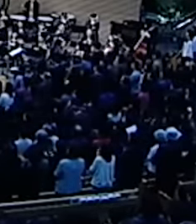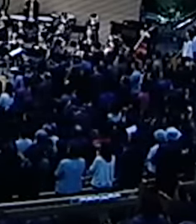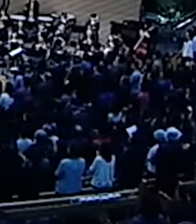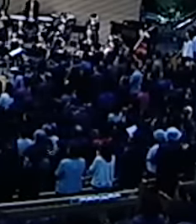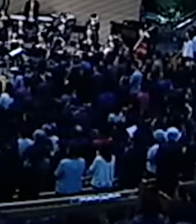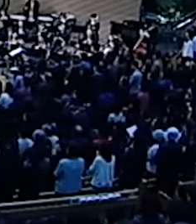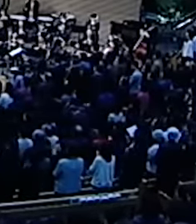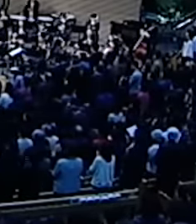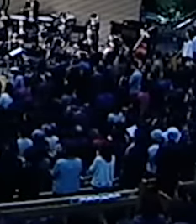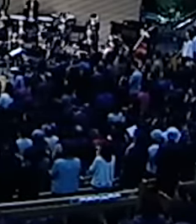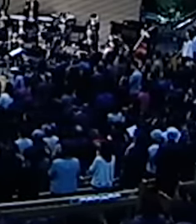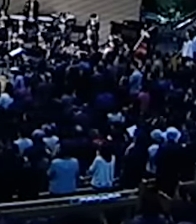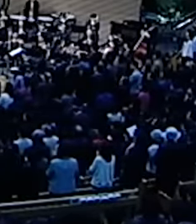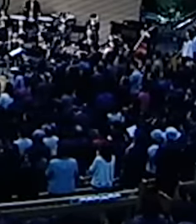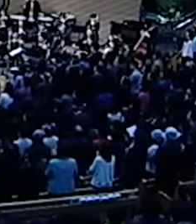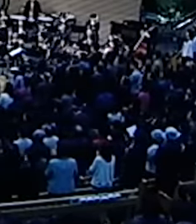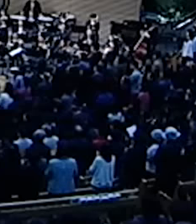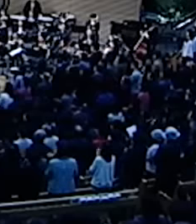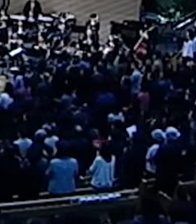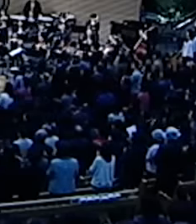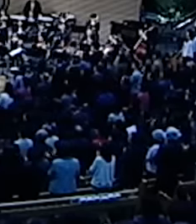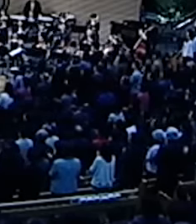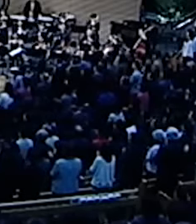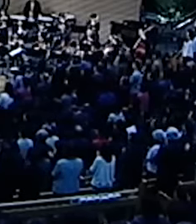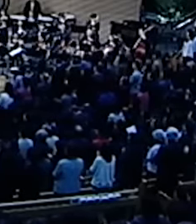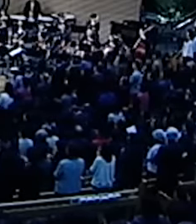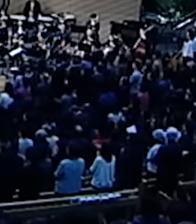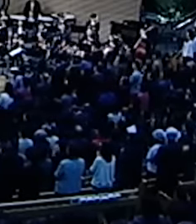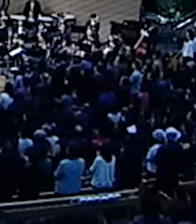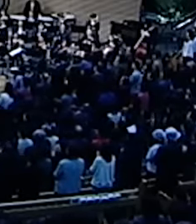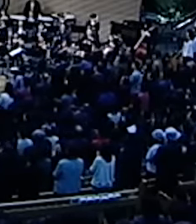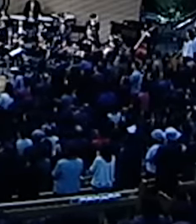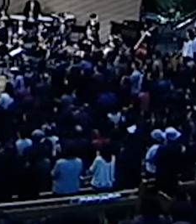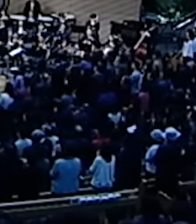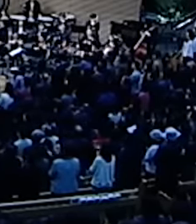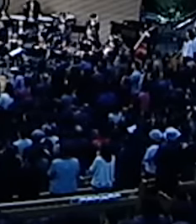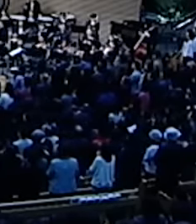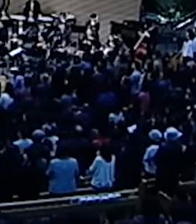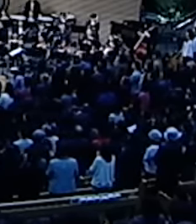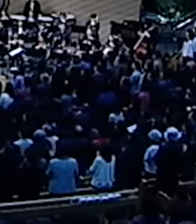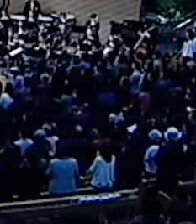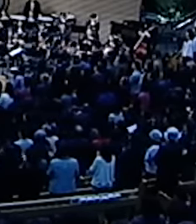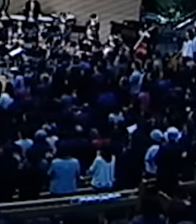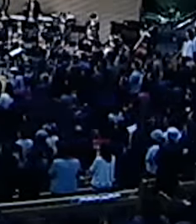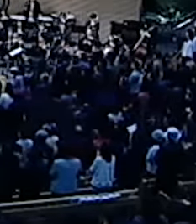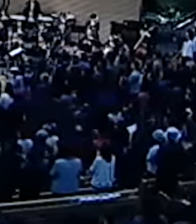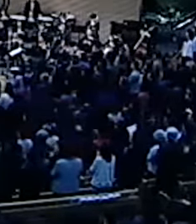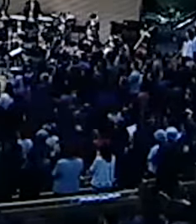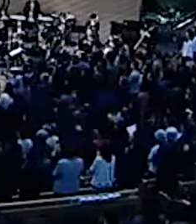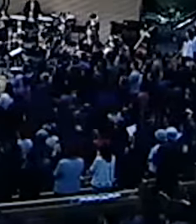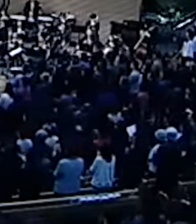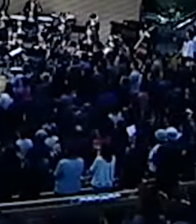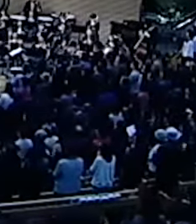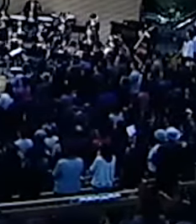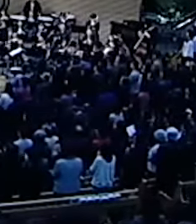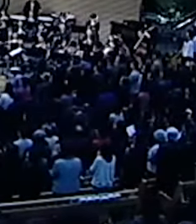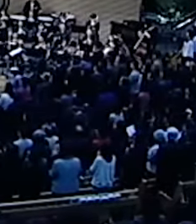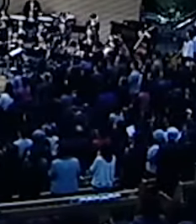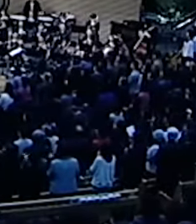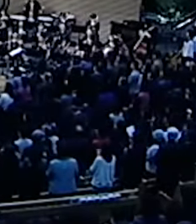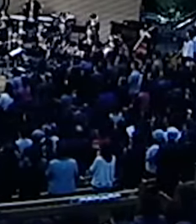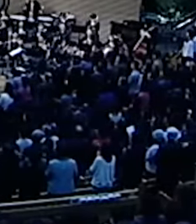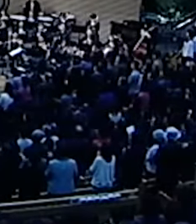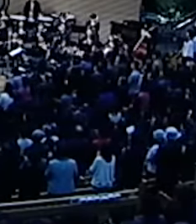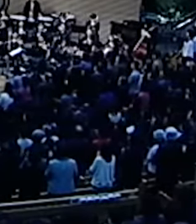한걸은 주 예수와 함께 날마다